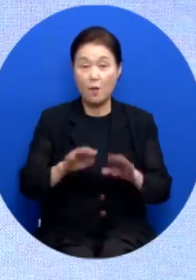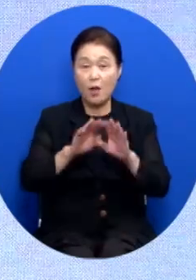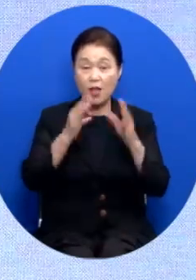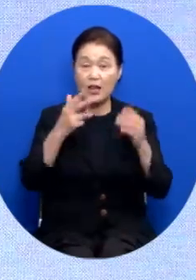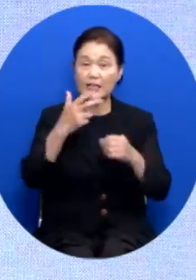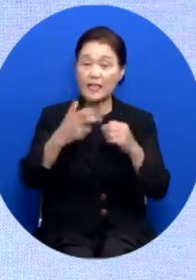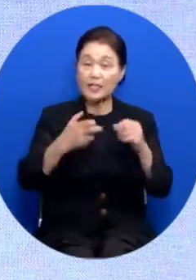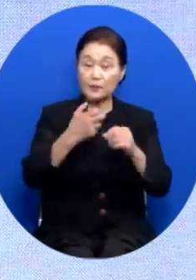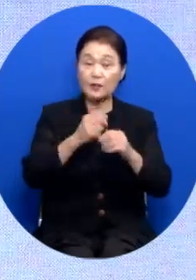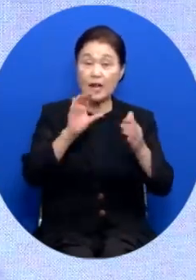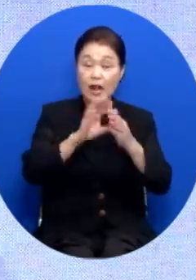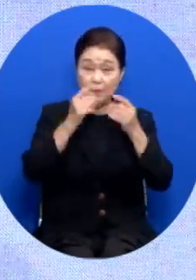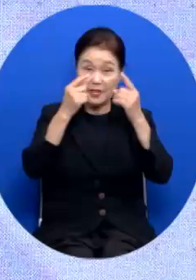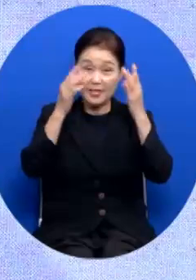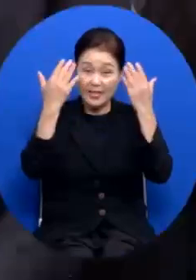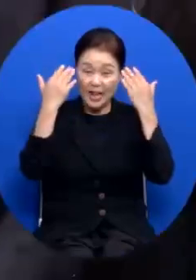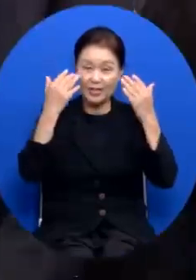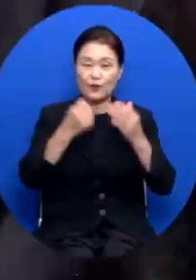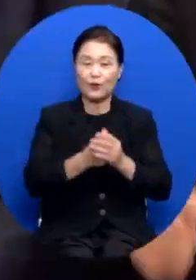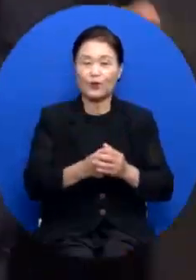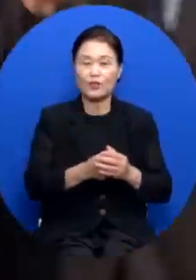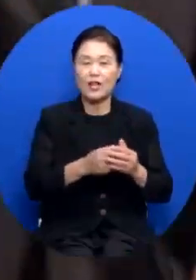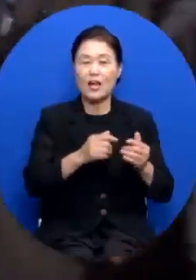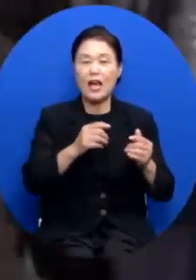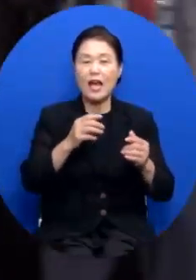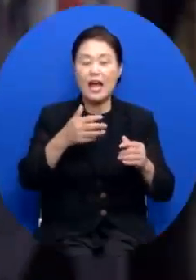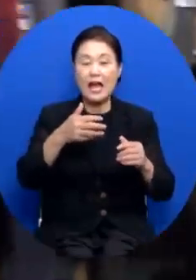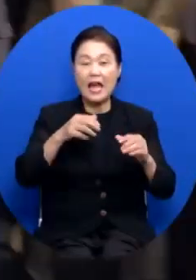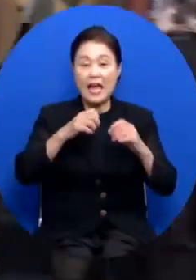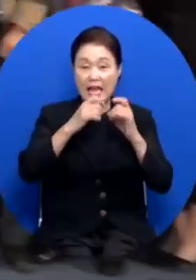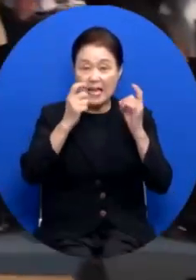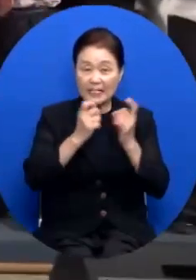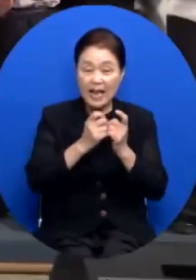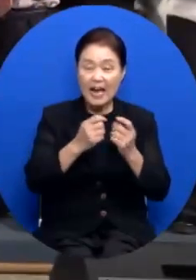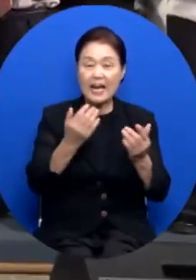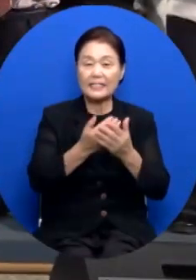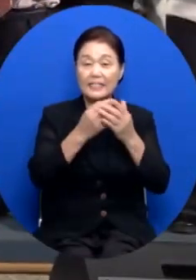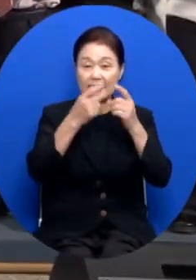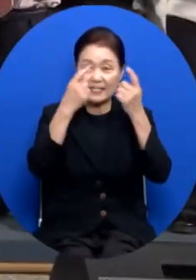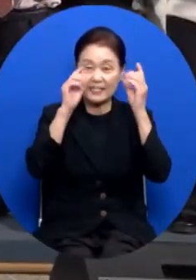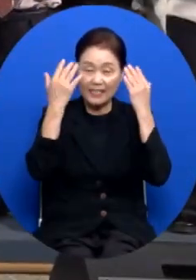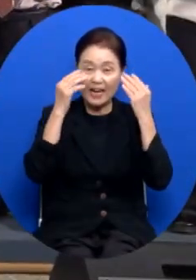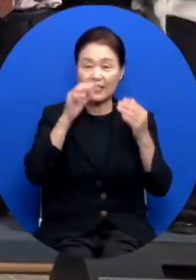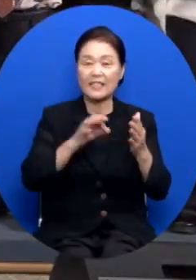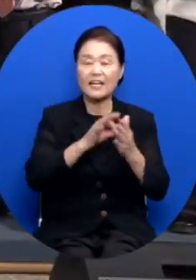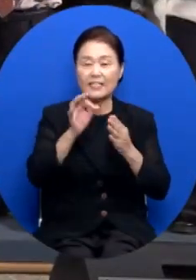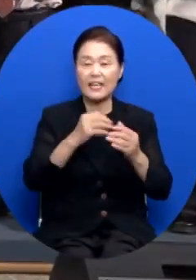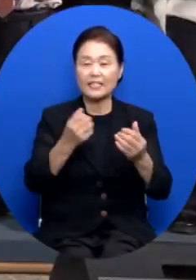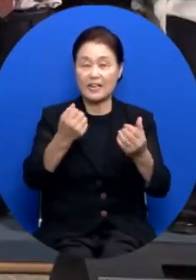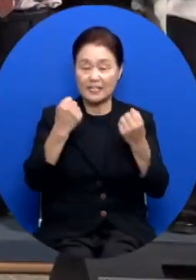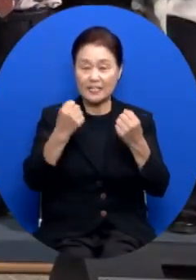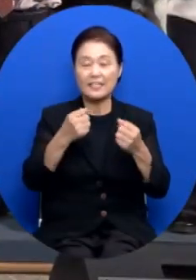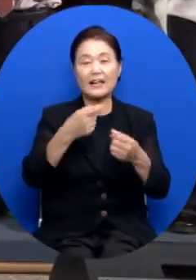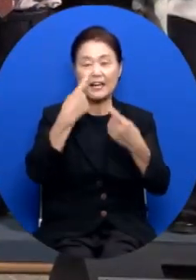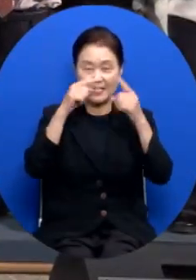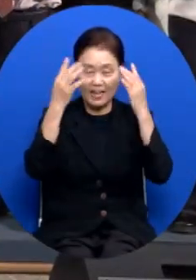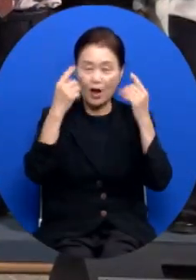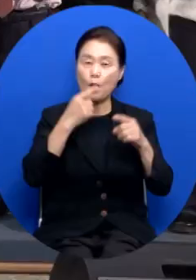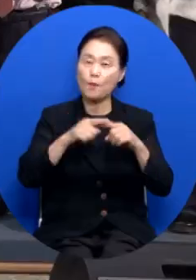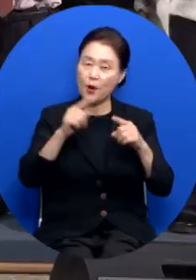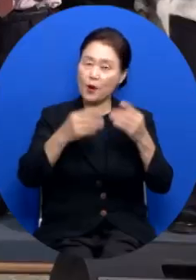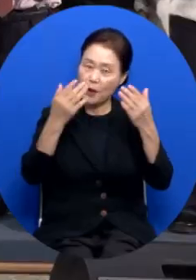70주년을 맞은 칼빈대는 최근 사학진흥재단 2024년 재정진단에서 재정건전대학으로 평가받기도